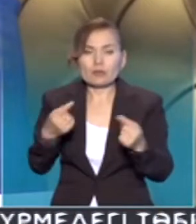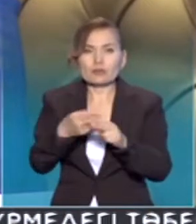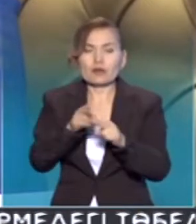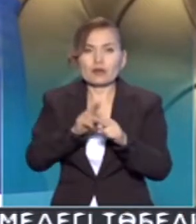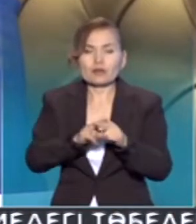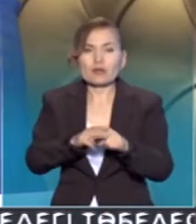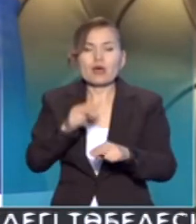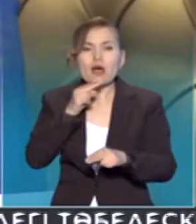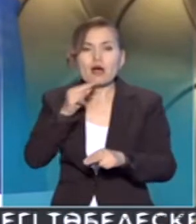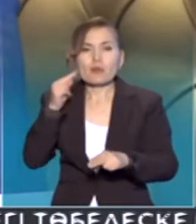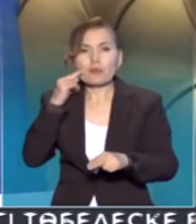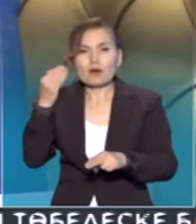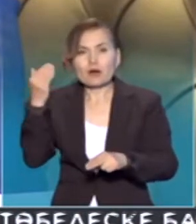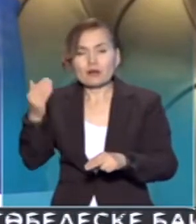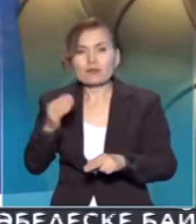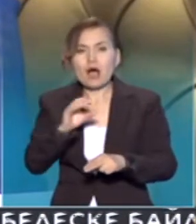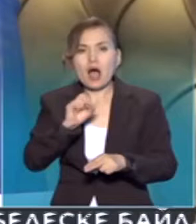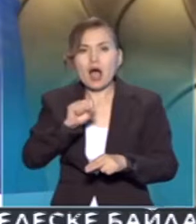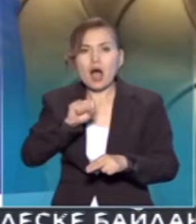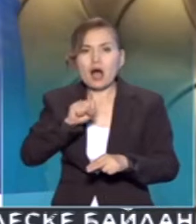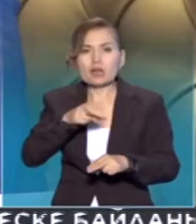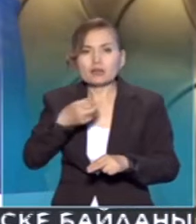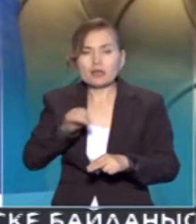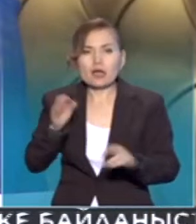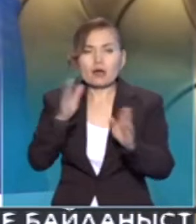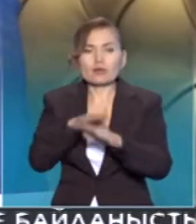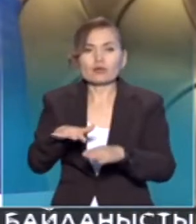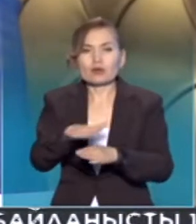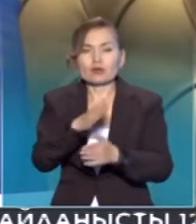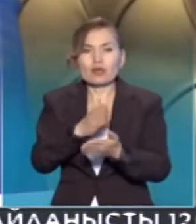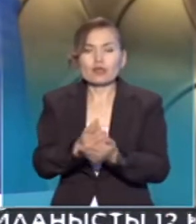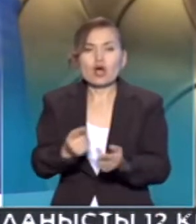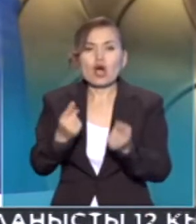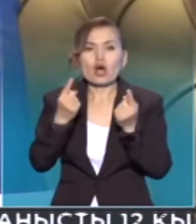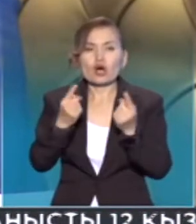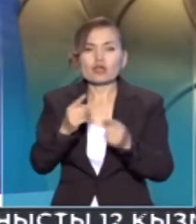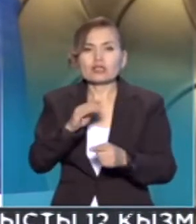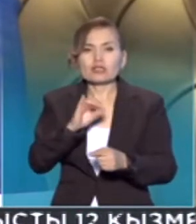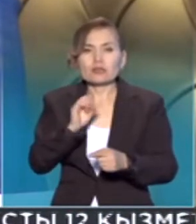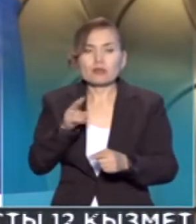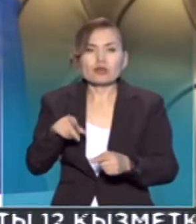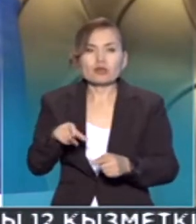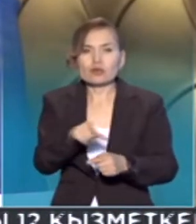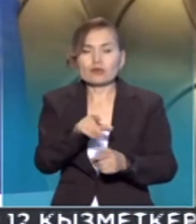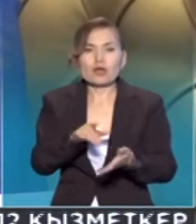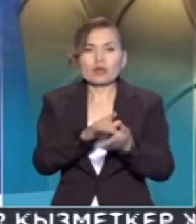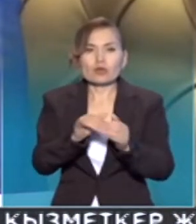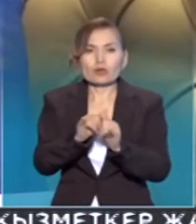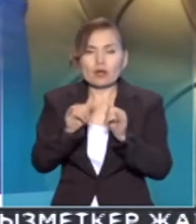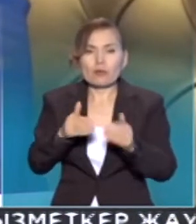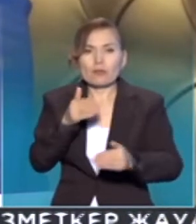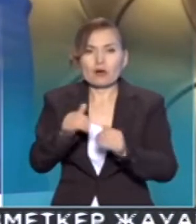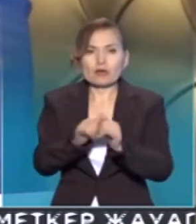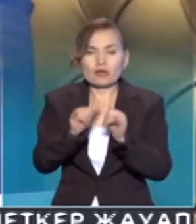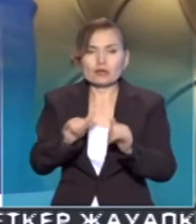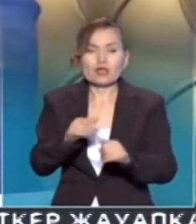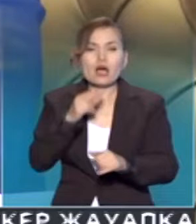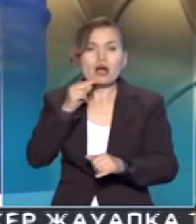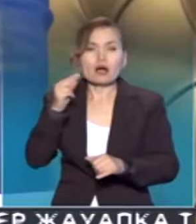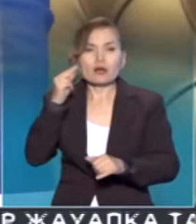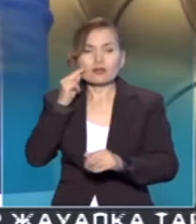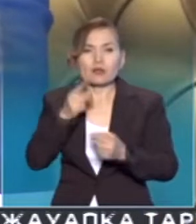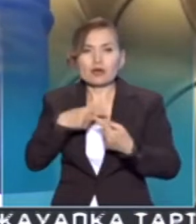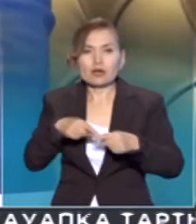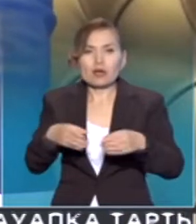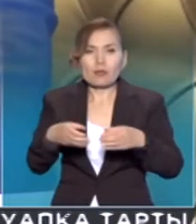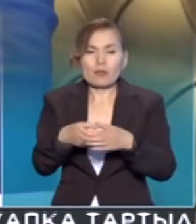мен Алтай таулары, Каспий теңізіндегі круиздік аймақ, Ұлы Жібек жолының тарихи бөлігі. Туризмді ілгерілетуде Шанхай ынтымақтастық